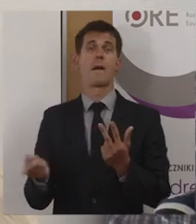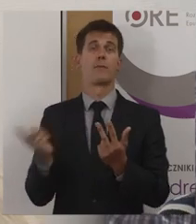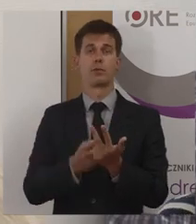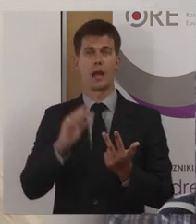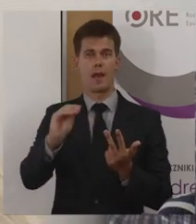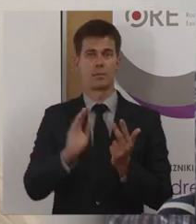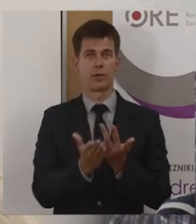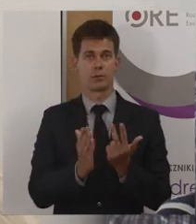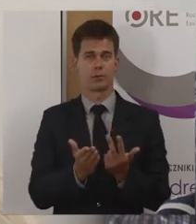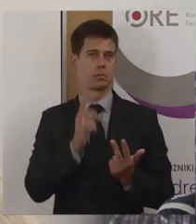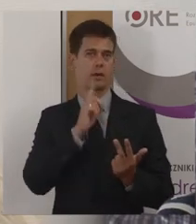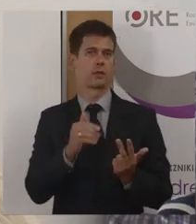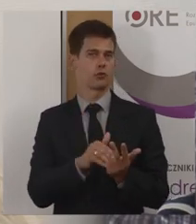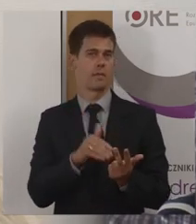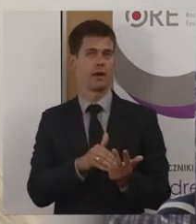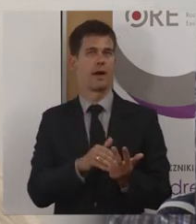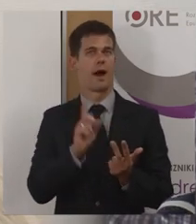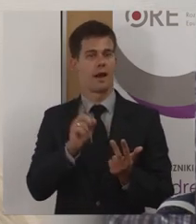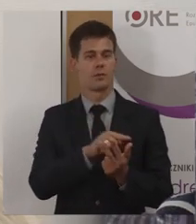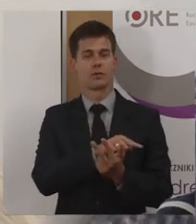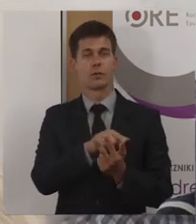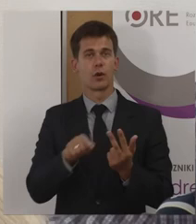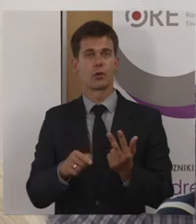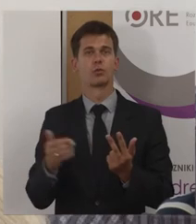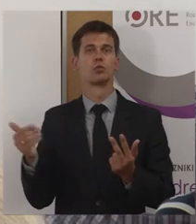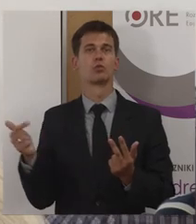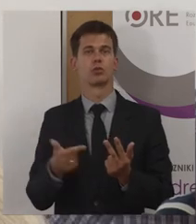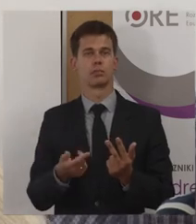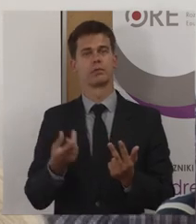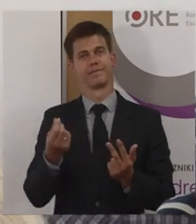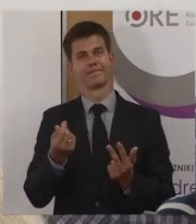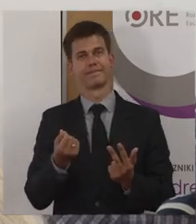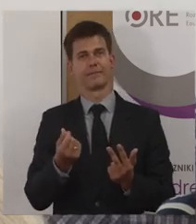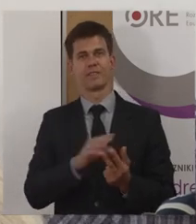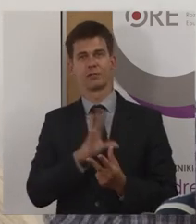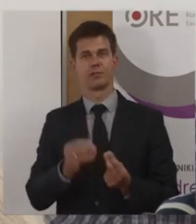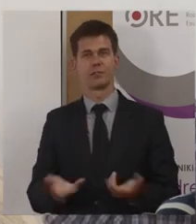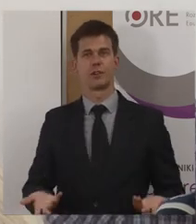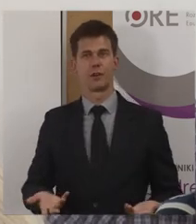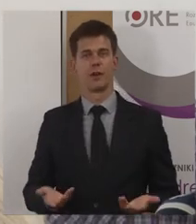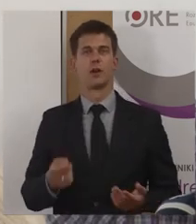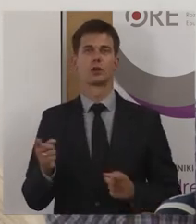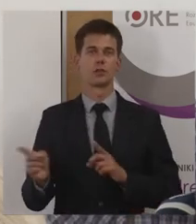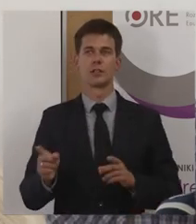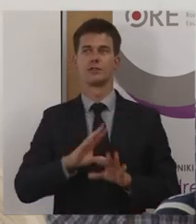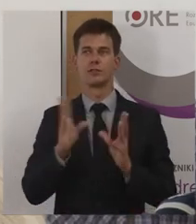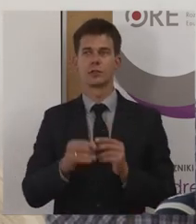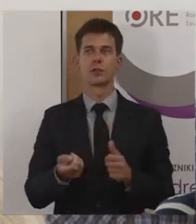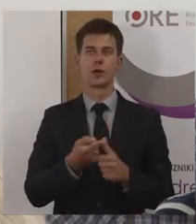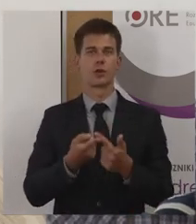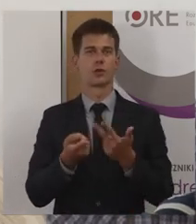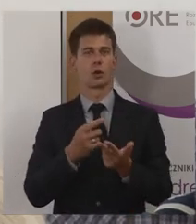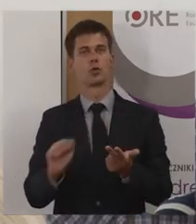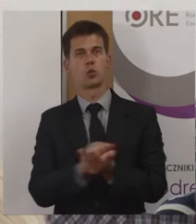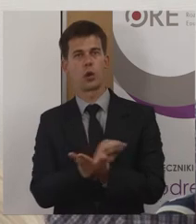właśnie również przez dzieci słabowidzące czy niewidome, to też powinna być ta infrastruktura, czyli dostępność tych materiałów, czy w wydruku,